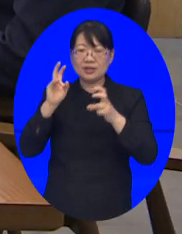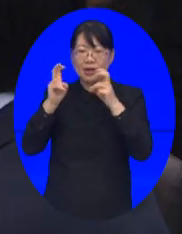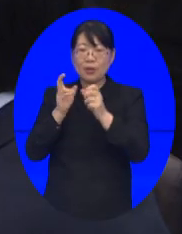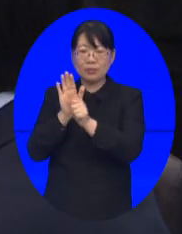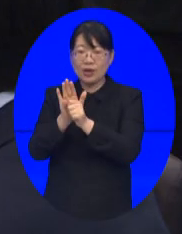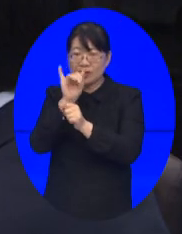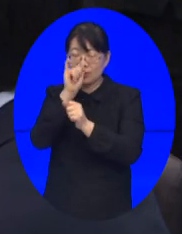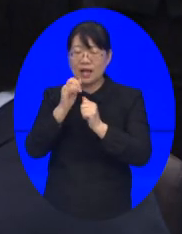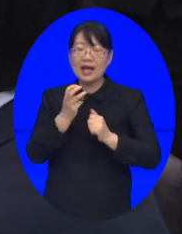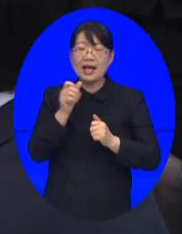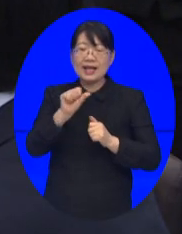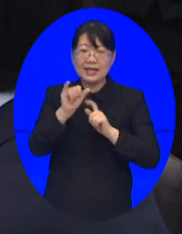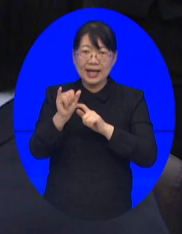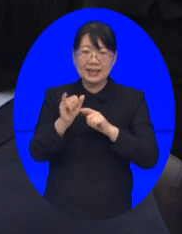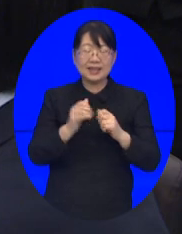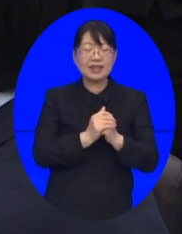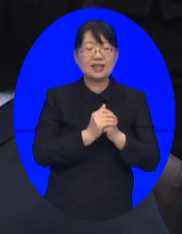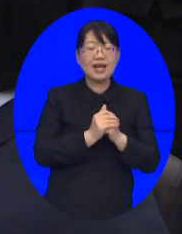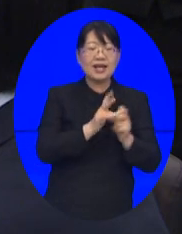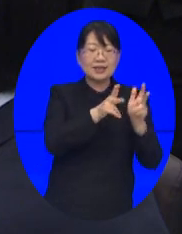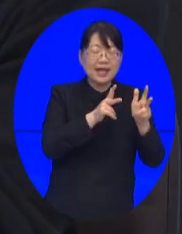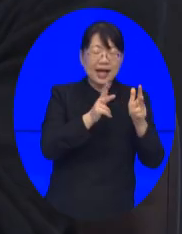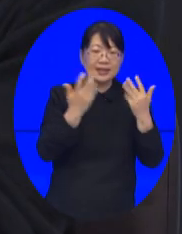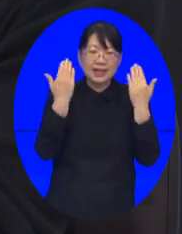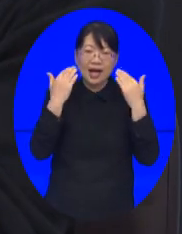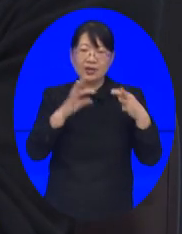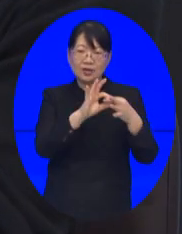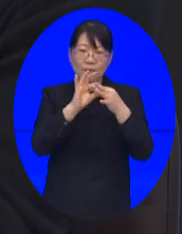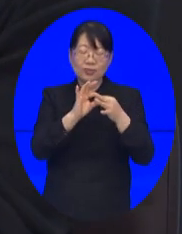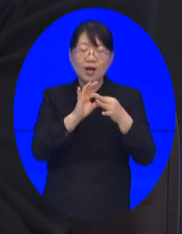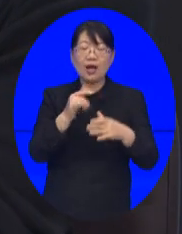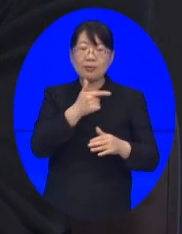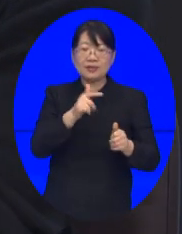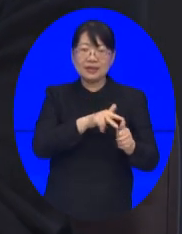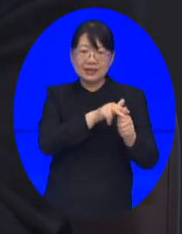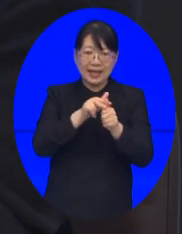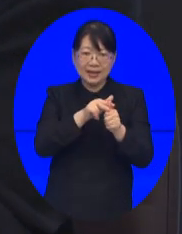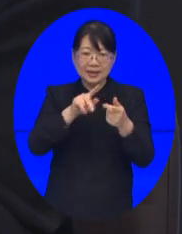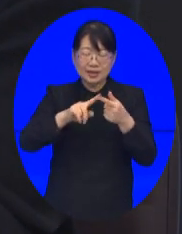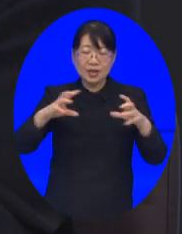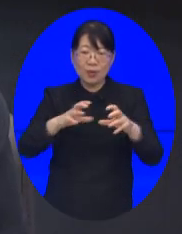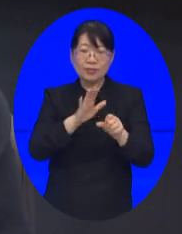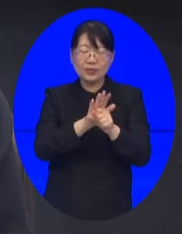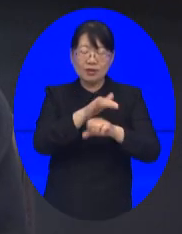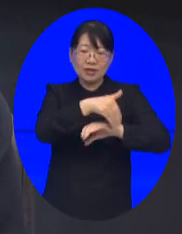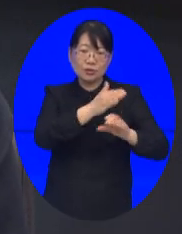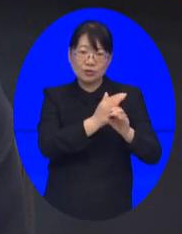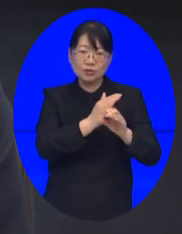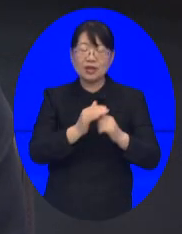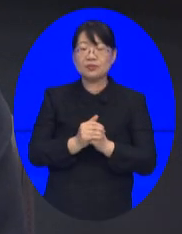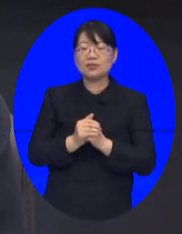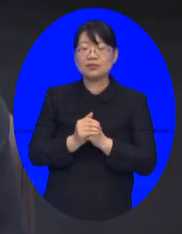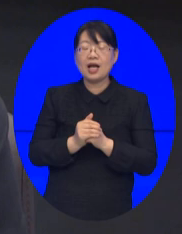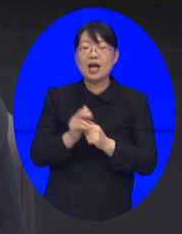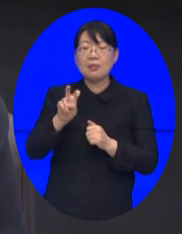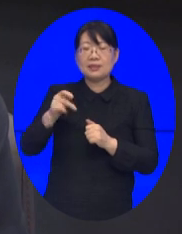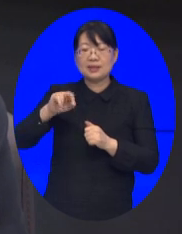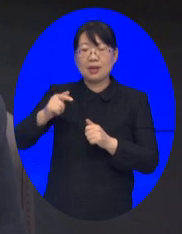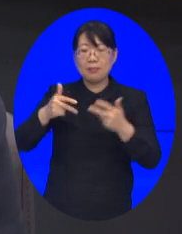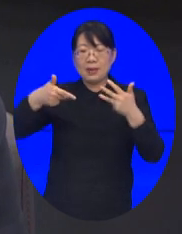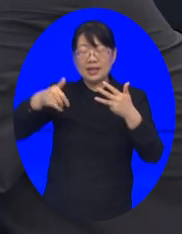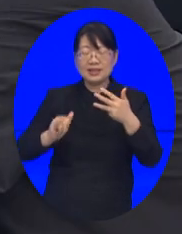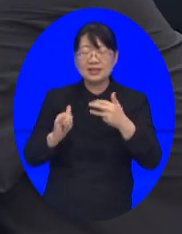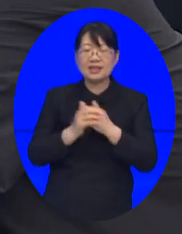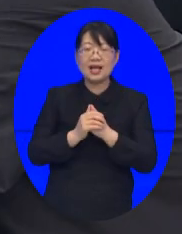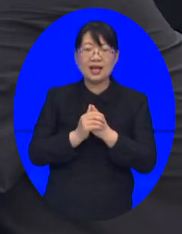AI 산학연관 협의체를 만들어 빅테크 기업과의 협력 등을 계획하고 있습니다. 민선 8기 우리나라